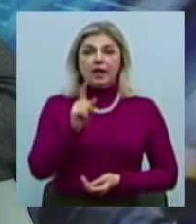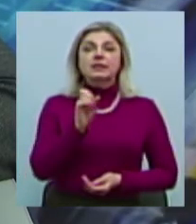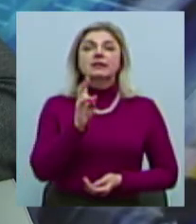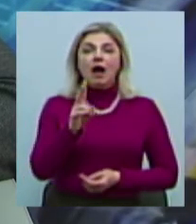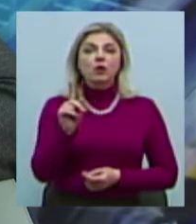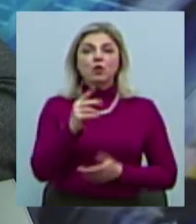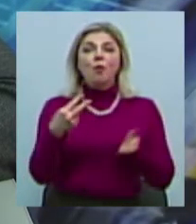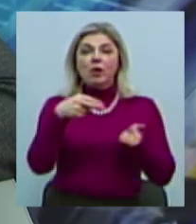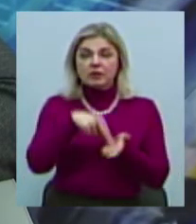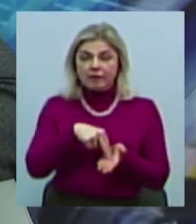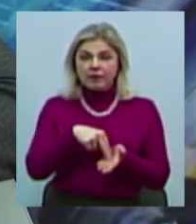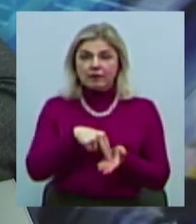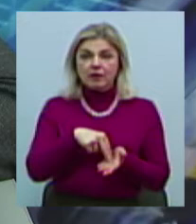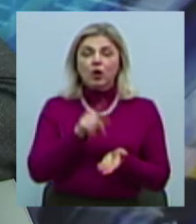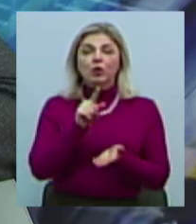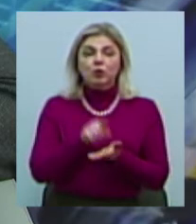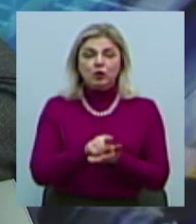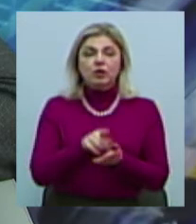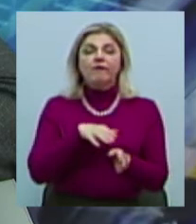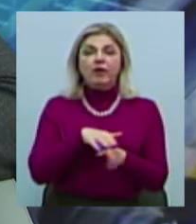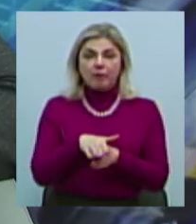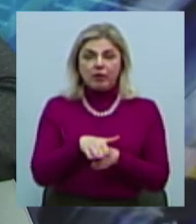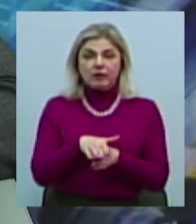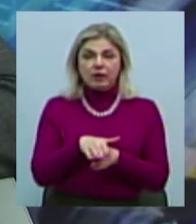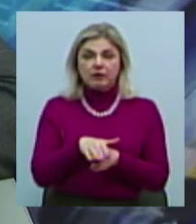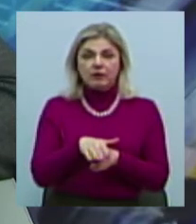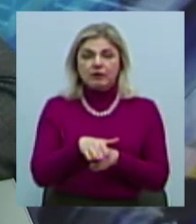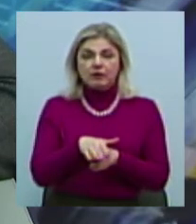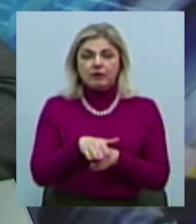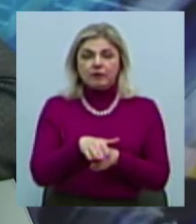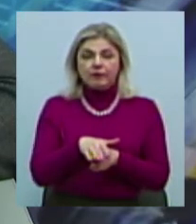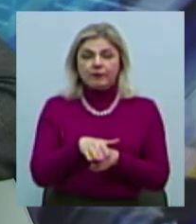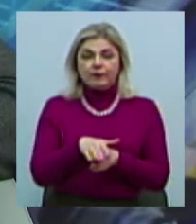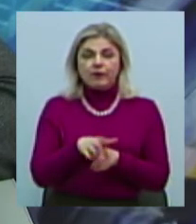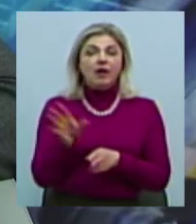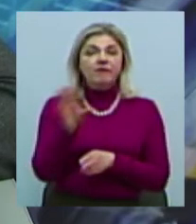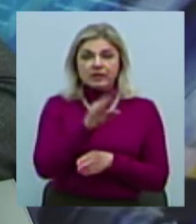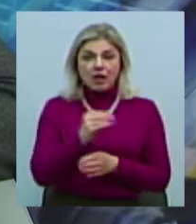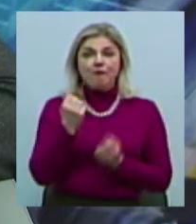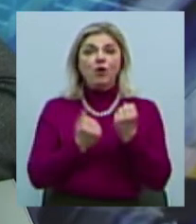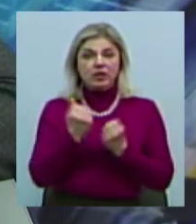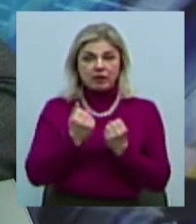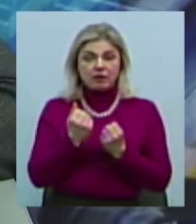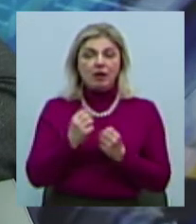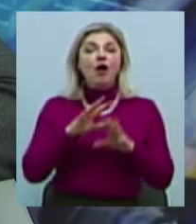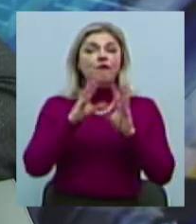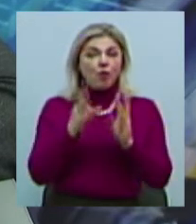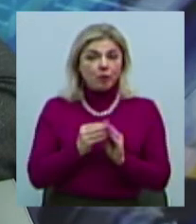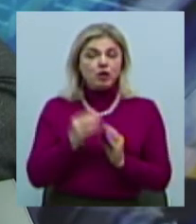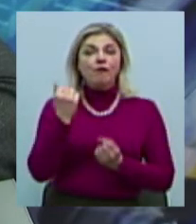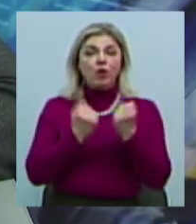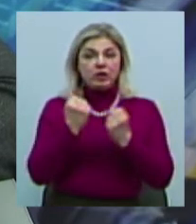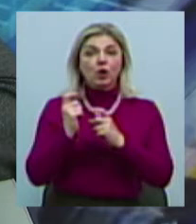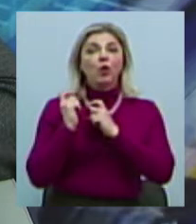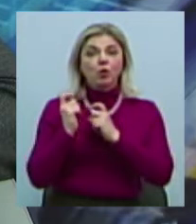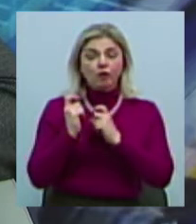установлены, должны выполнять предписания этих знаков все водители транспортных средств. Тобто, в принципі, водій вантажівки, яка